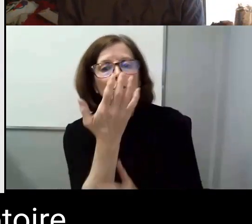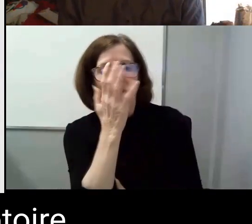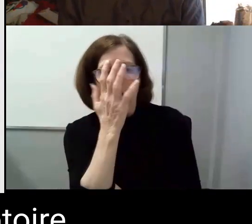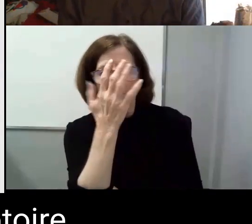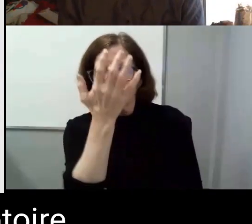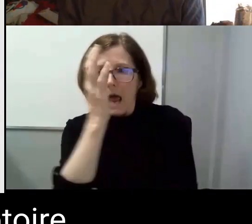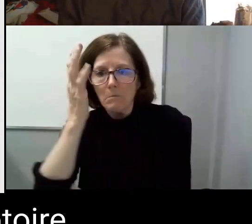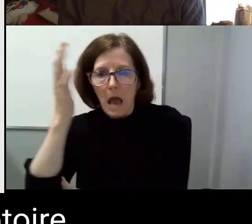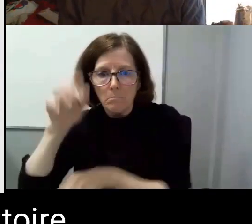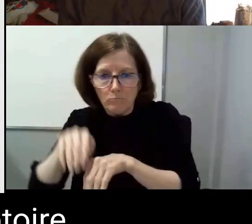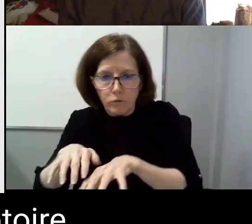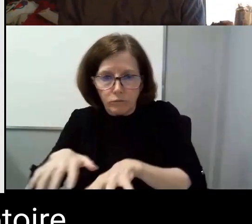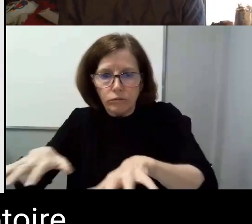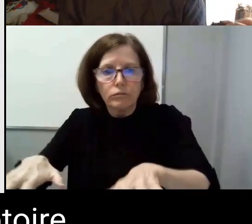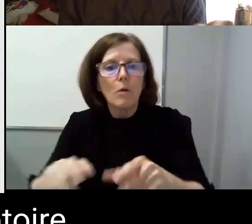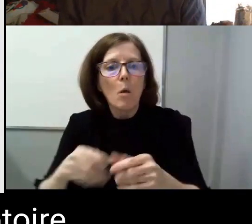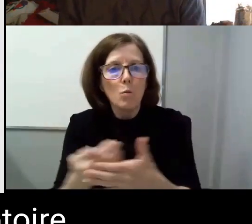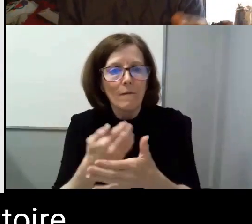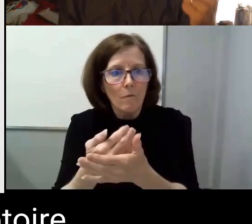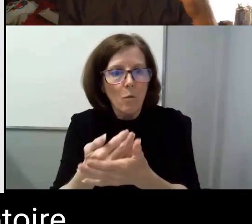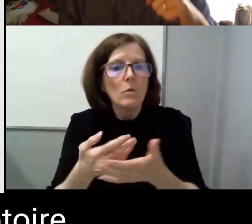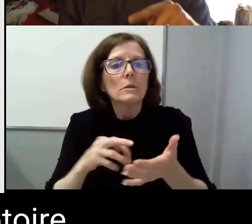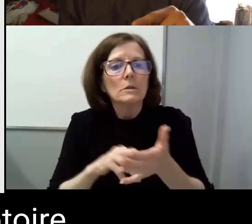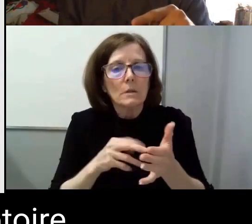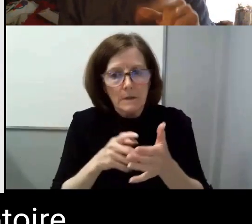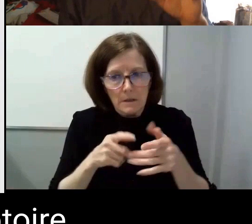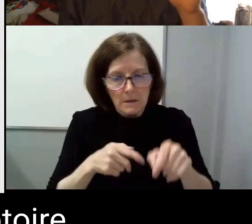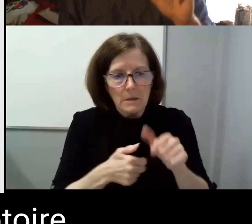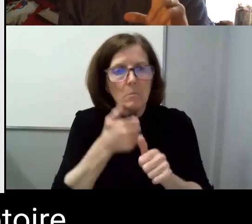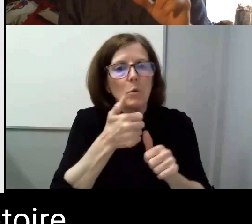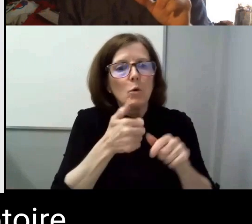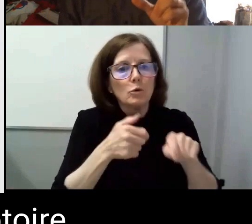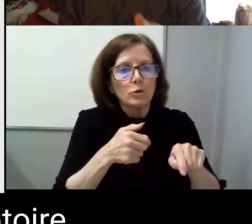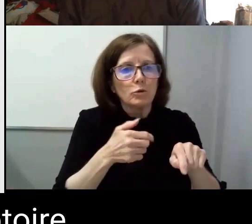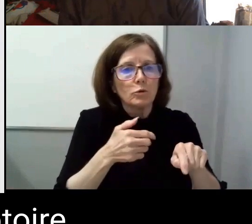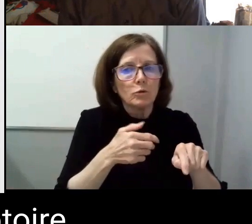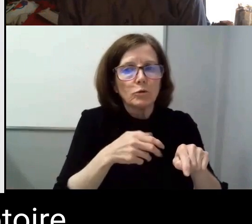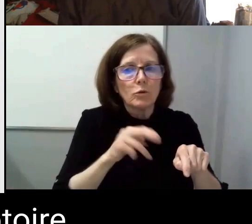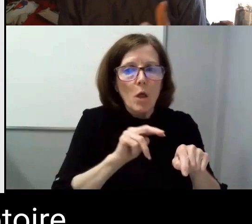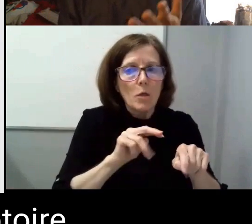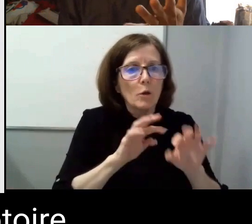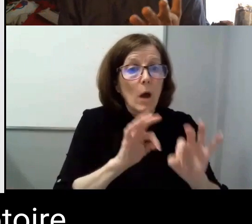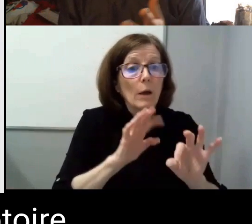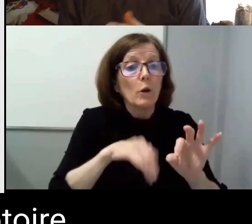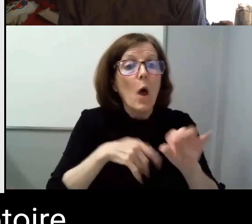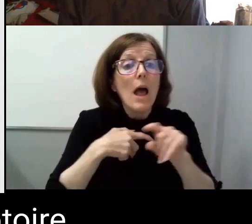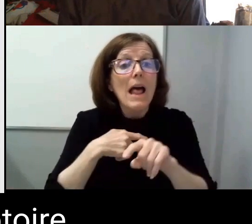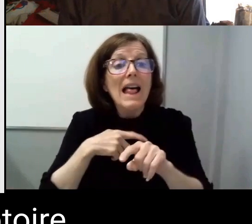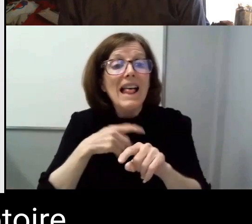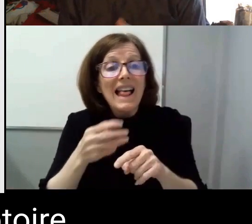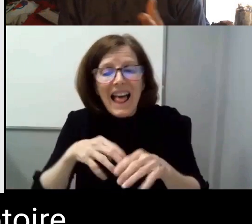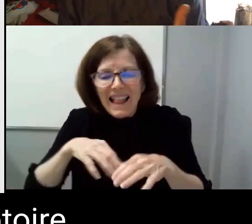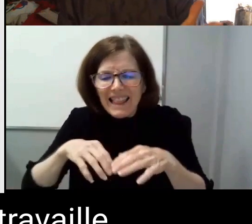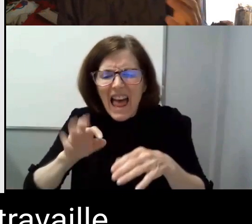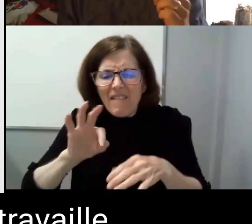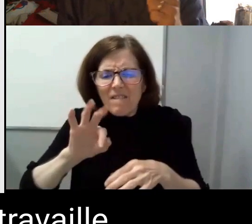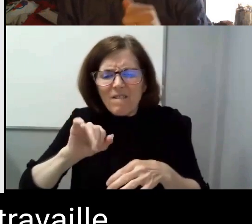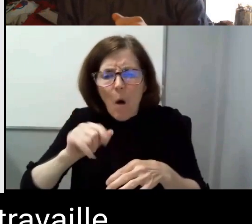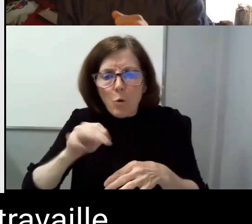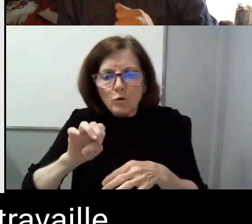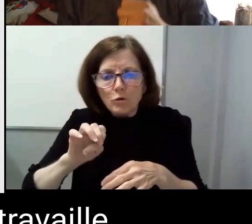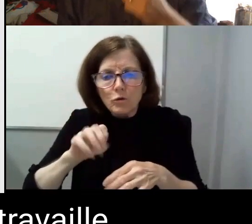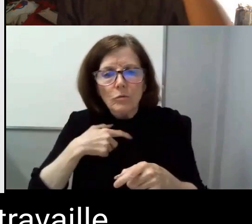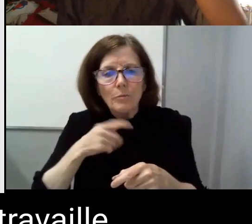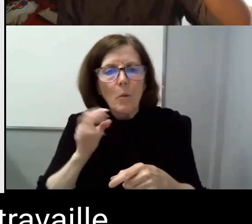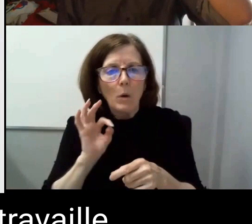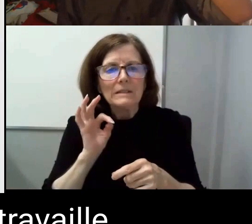qui est beaucoup plus notoire que les fonges qu'on appelle parfaits ou supérieur. Mais